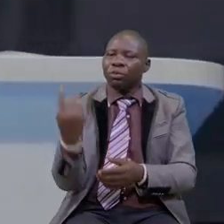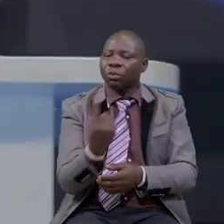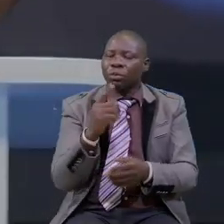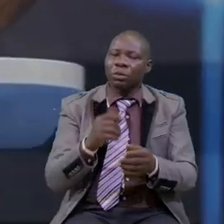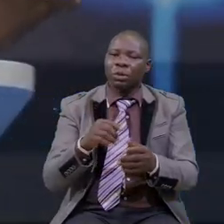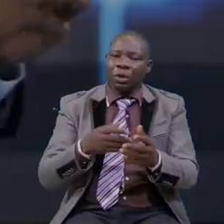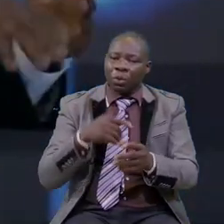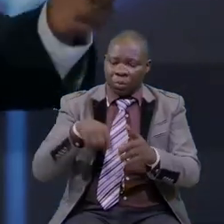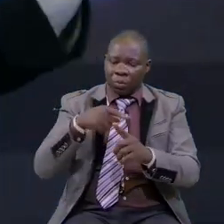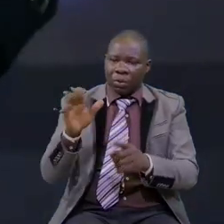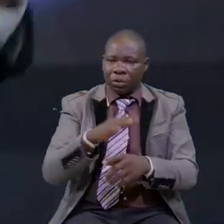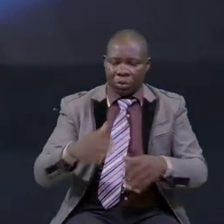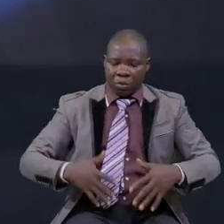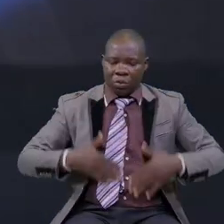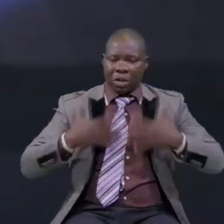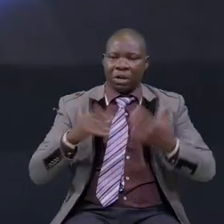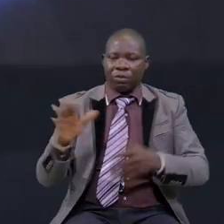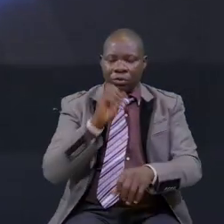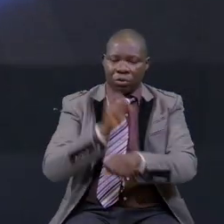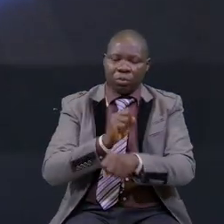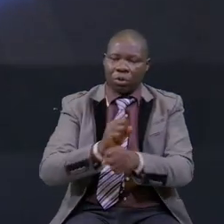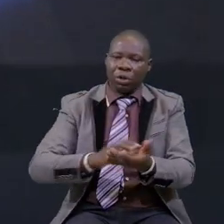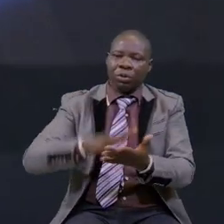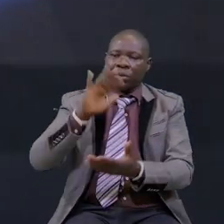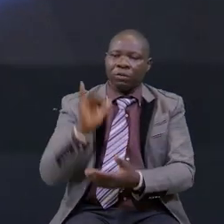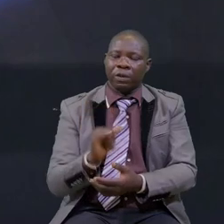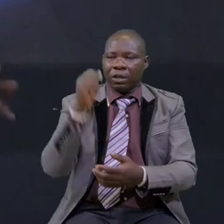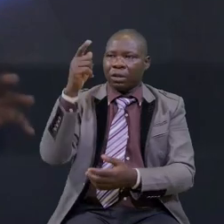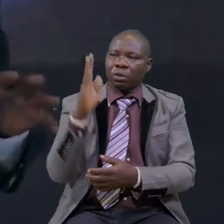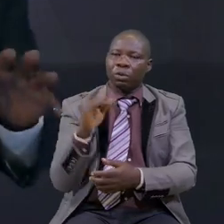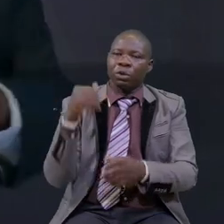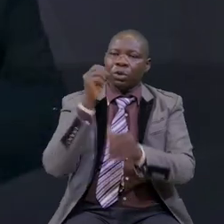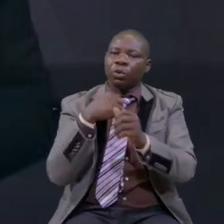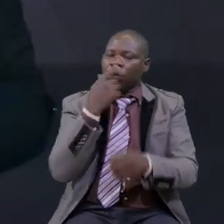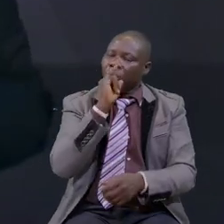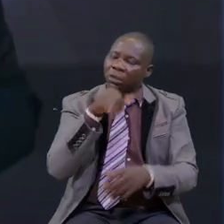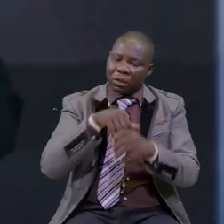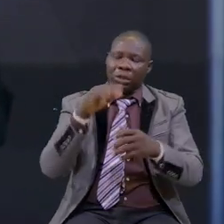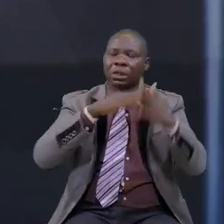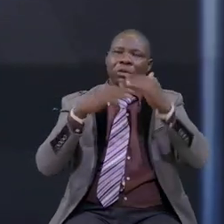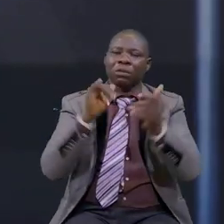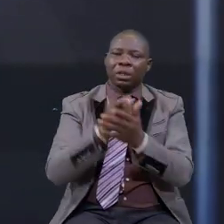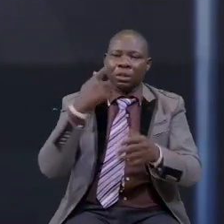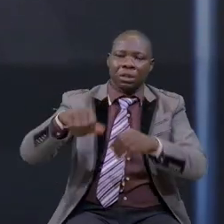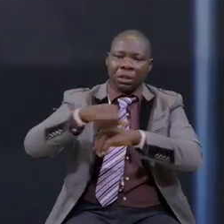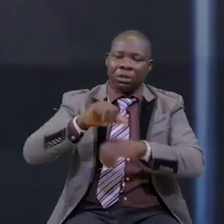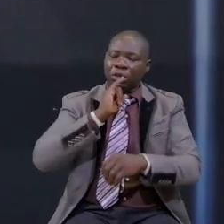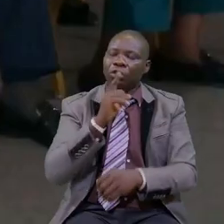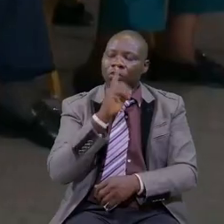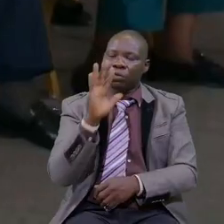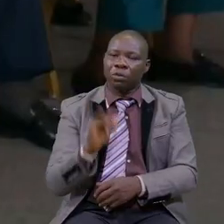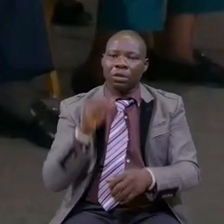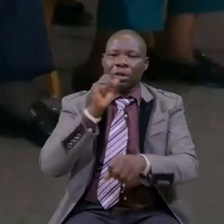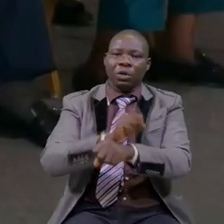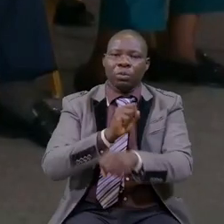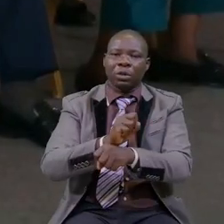et ta vie glorifient Dieu qui est dans les cieux. que l'onction est réellement fonctionnelle